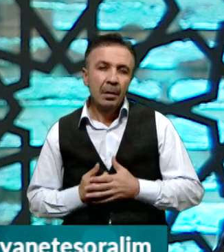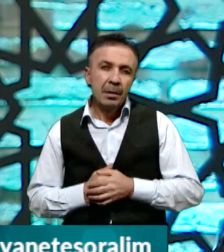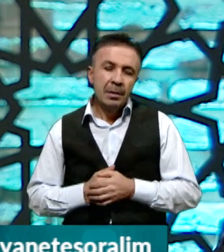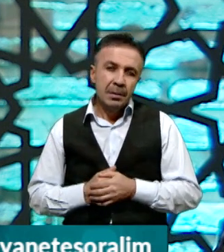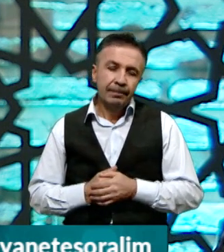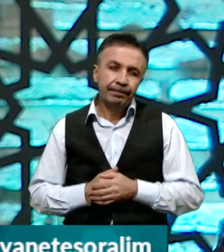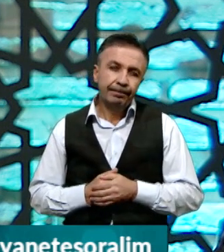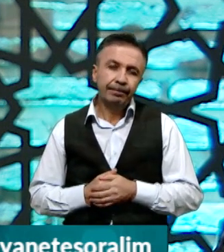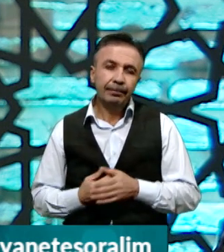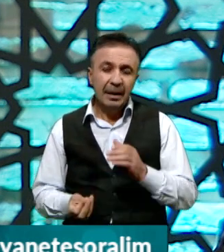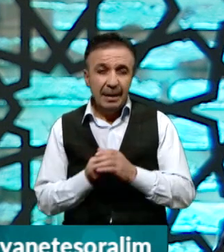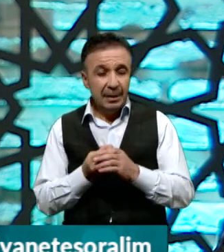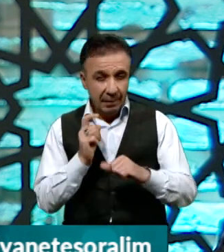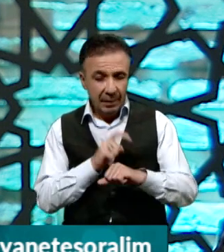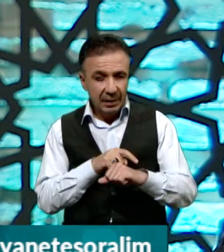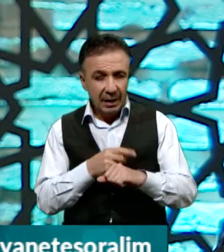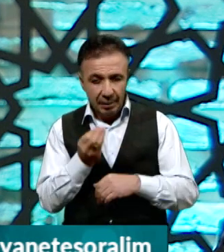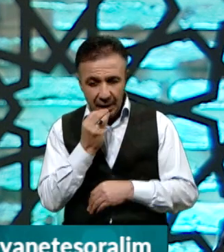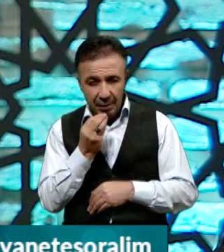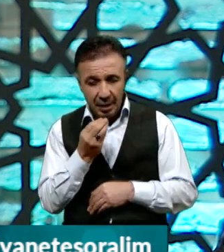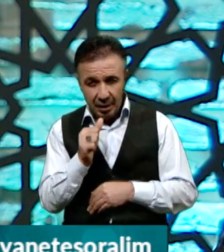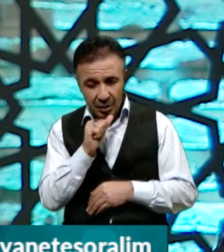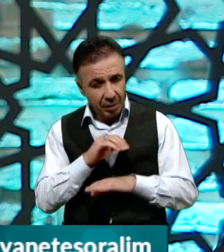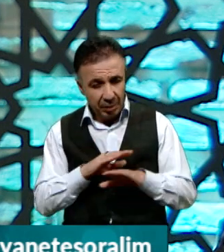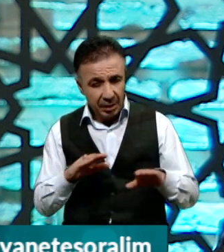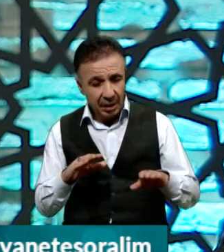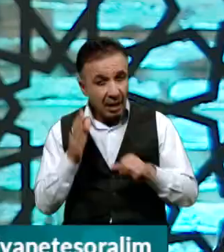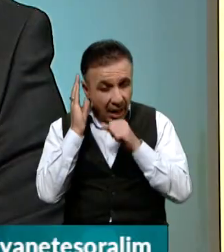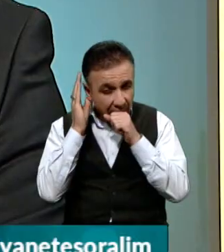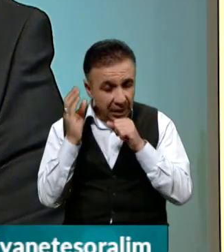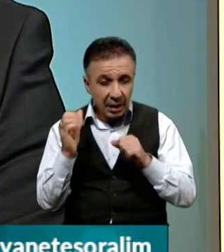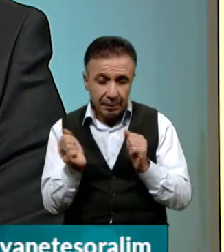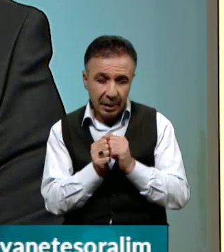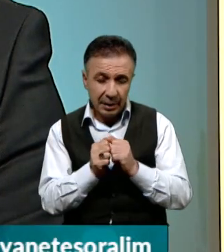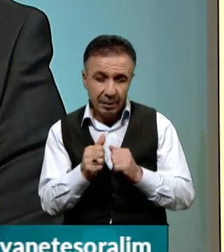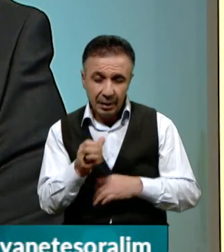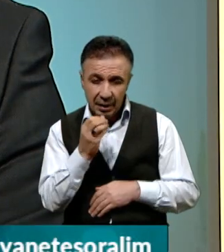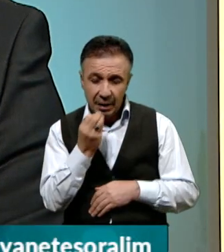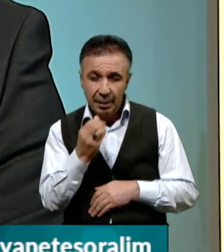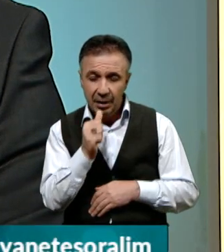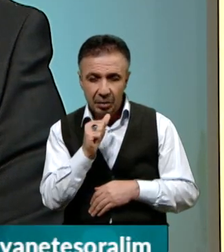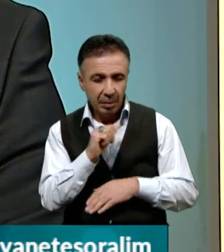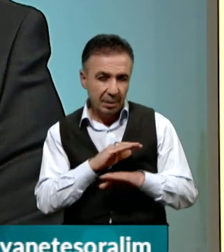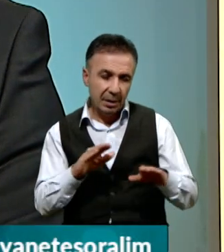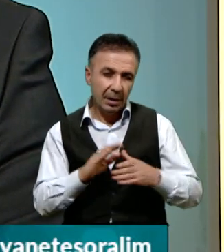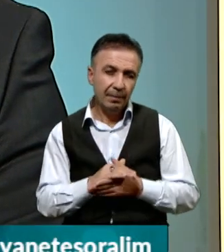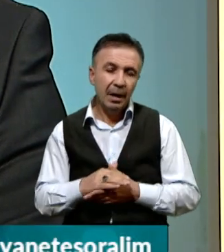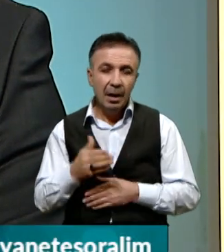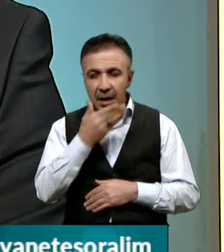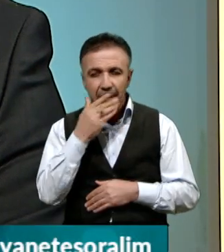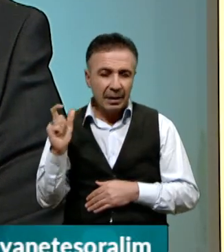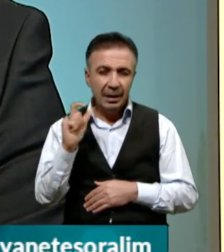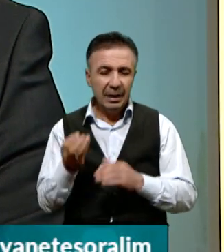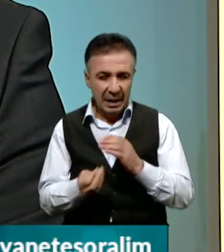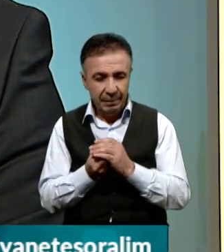hocam. İmsak vaktiyle mi yeme içmeyi keseceğiz yoksa ezanla birlikte mi? Ramazan'da tabii ki imsak la